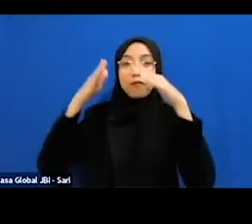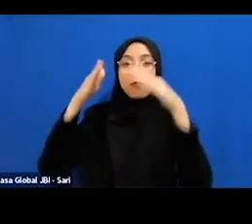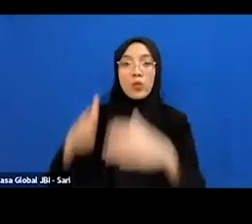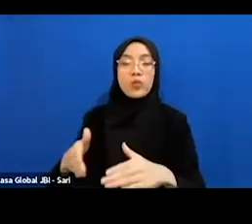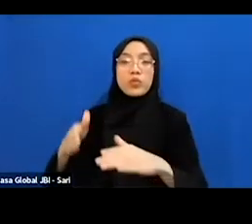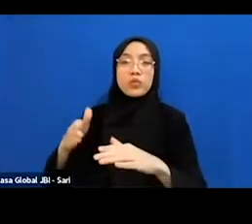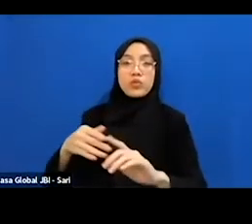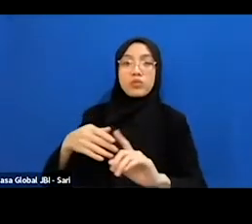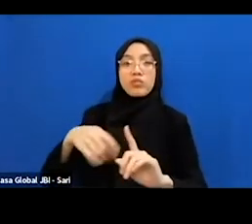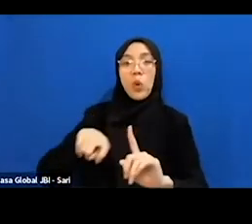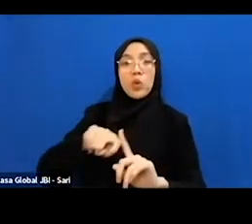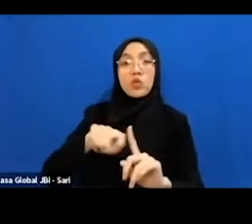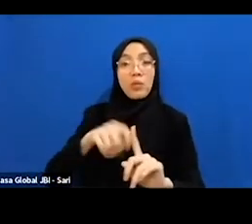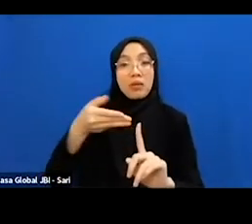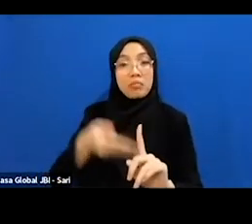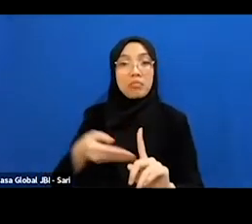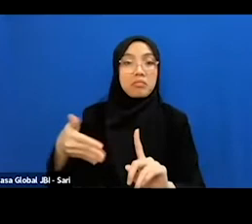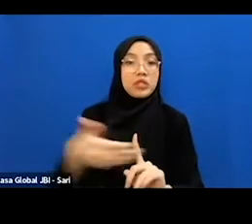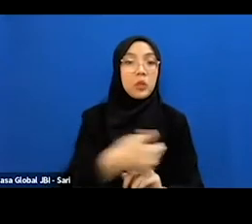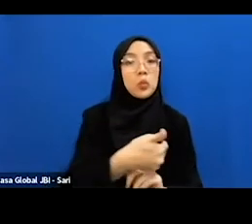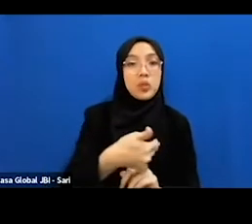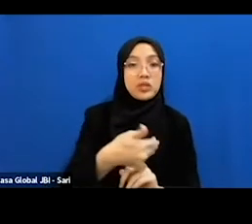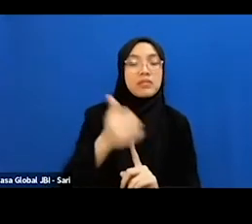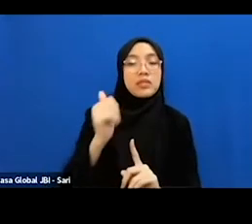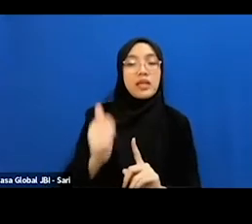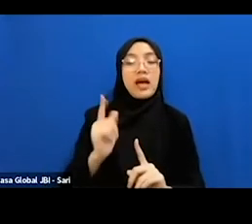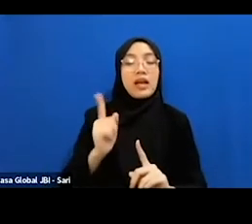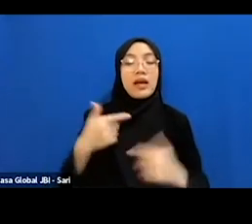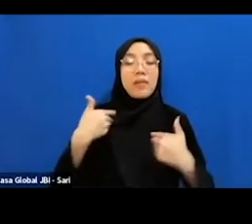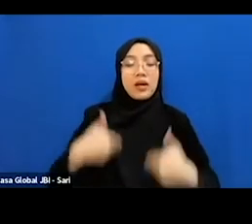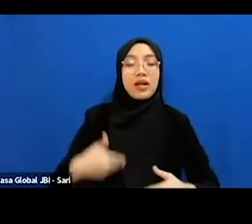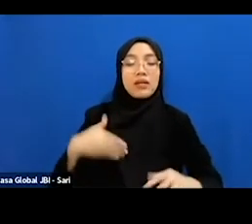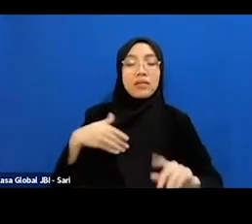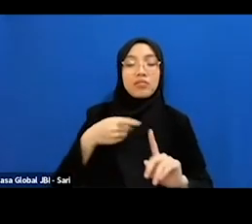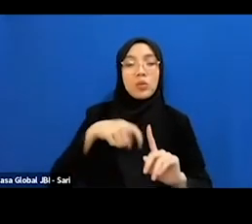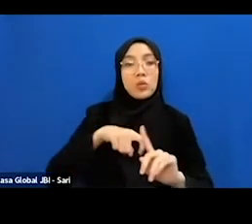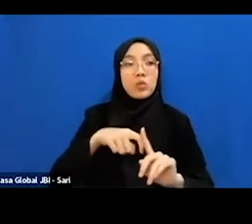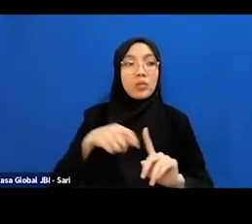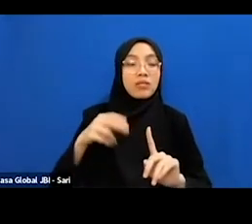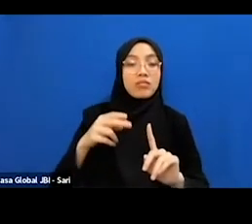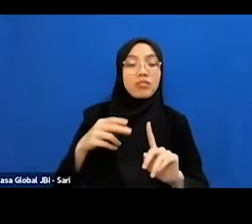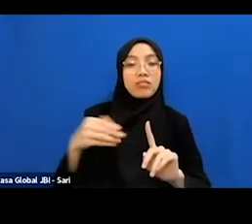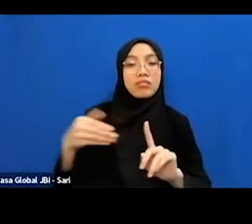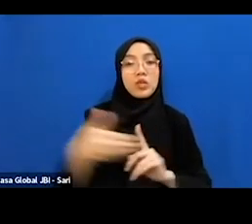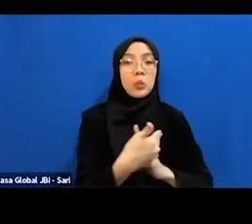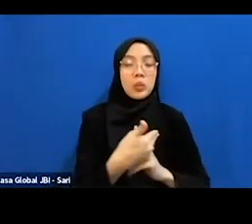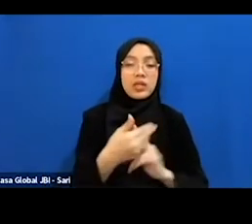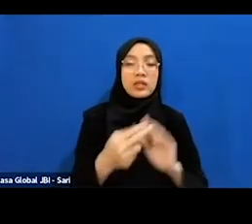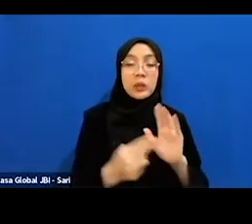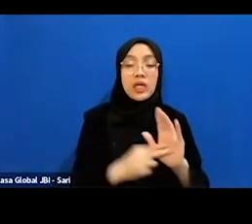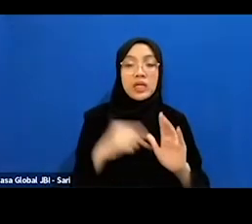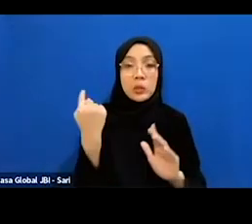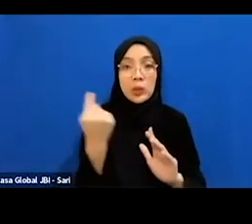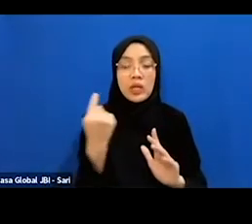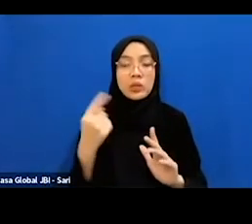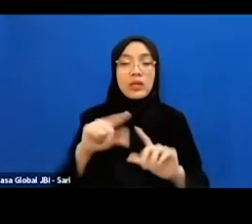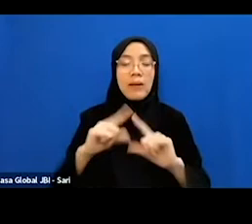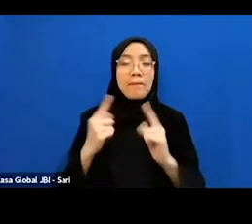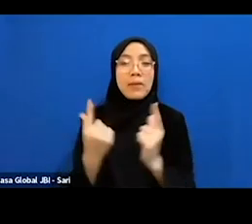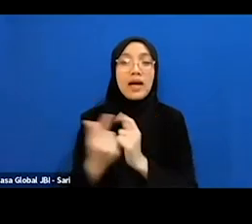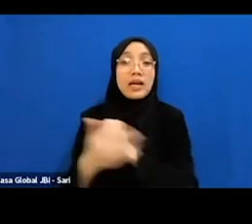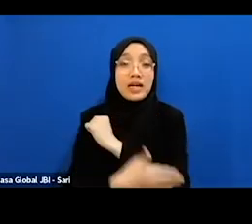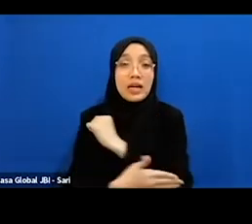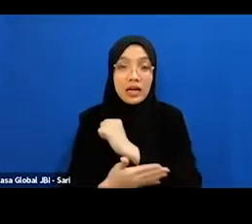Perlindungan Konsumen kita juga punya namanya badan Perlindungan Konsumen nasional itu lembaga negara yang dibiayai oleh